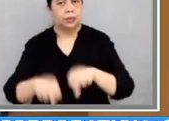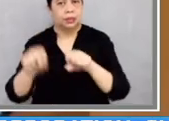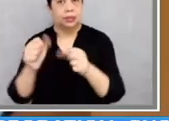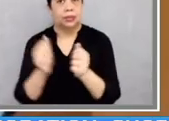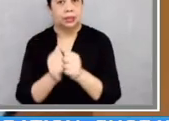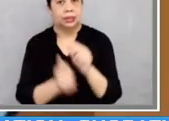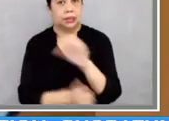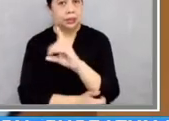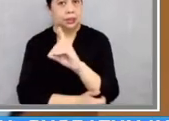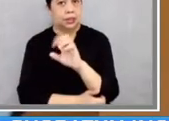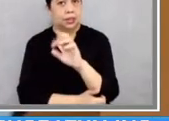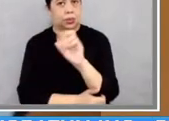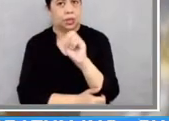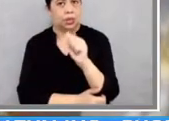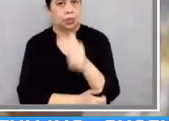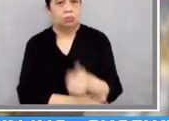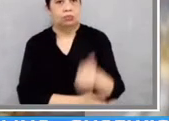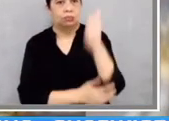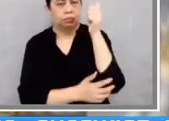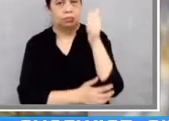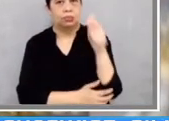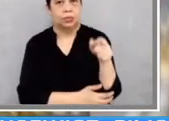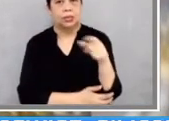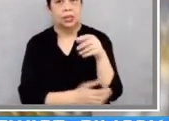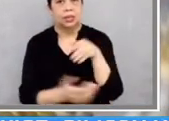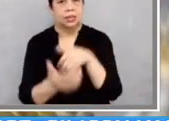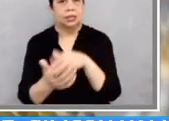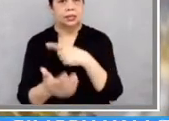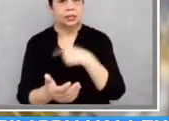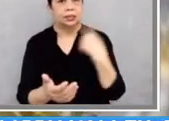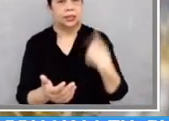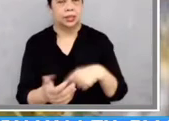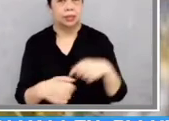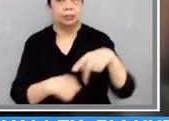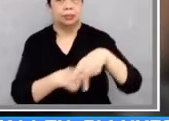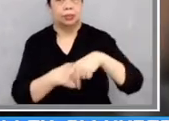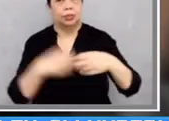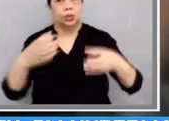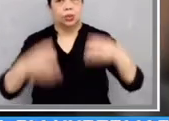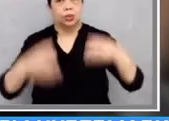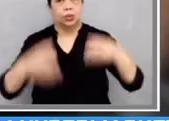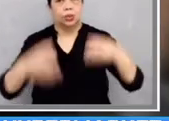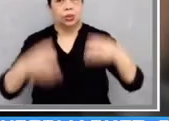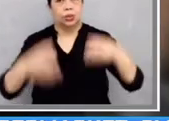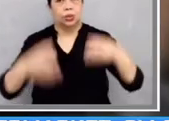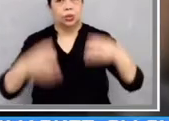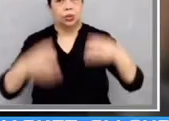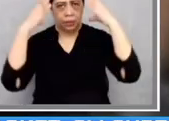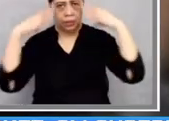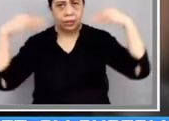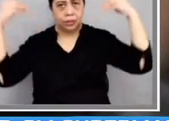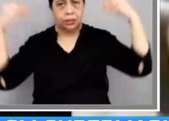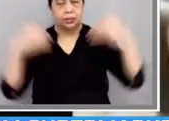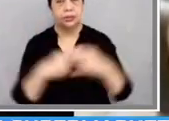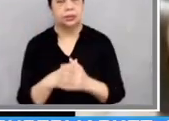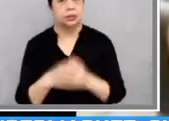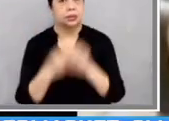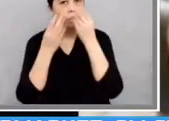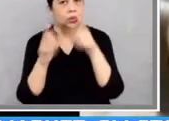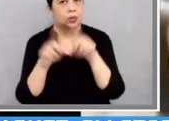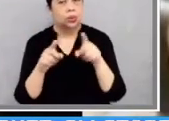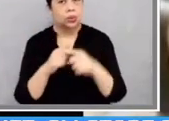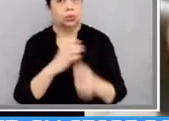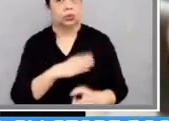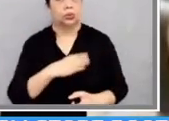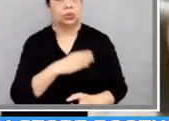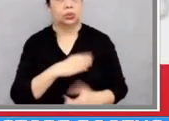mga nagpanalo sa kaso ng Pilipinas laban sa China sa Permanent Court of Arbitration sa The Hague, Netherlands. Nagpaabot din ang pakikiramay ang ilang